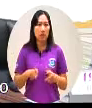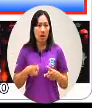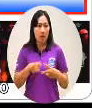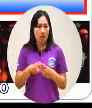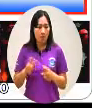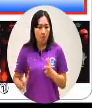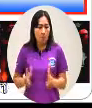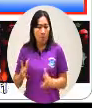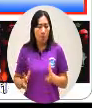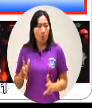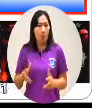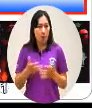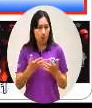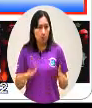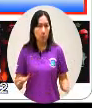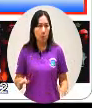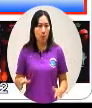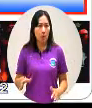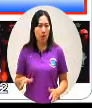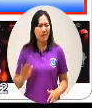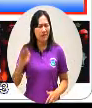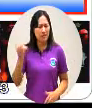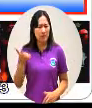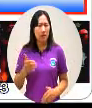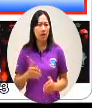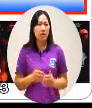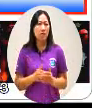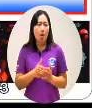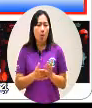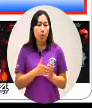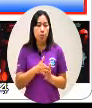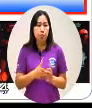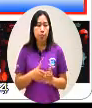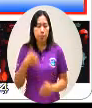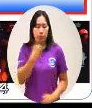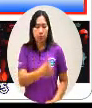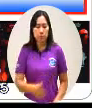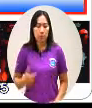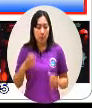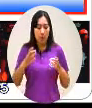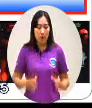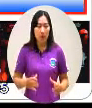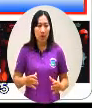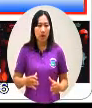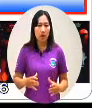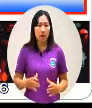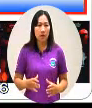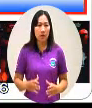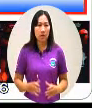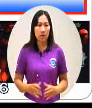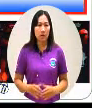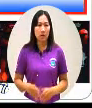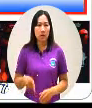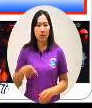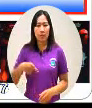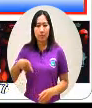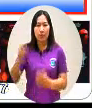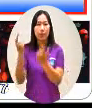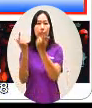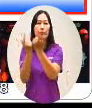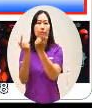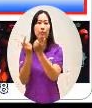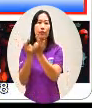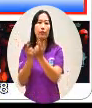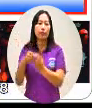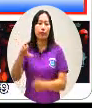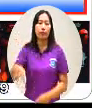那么一寡软体设备拢伫台北啦。哦，我要来记这个咧，哦，要来市长吼，啊，甲咱经发局相关